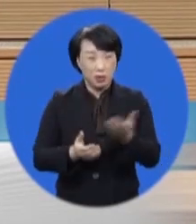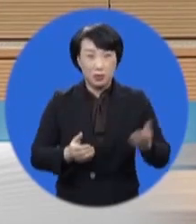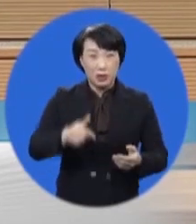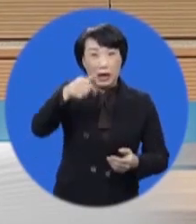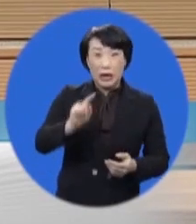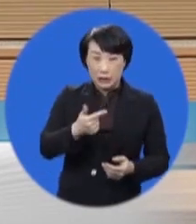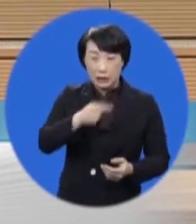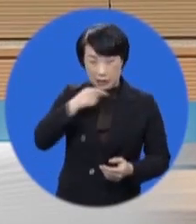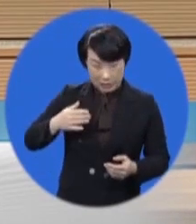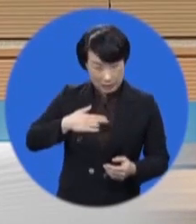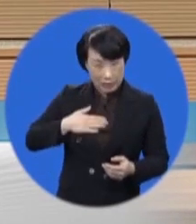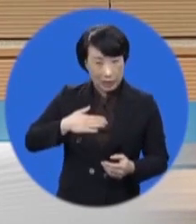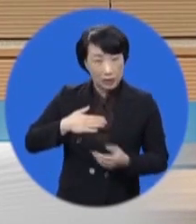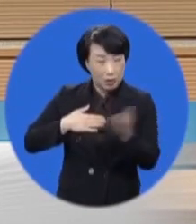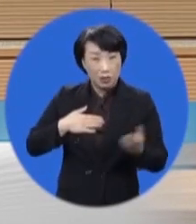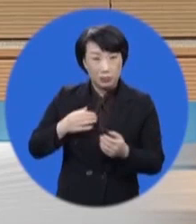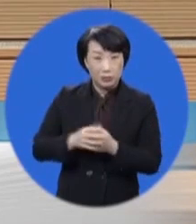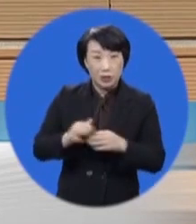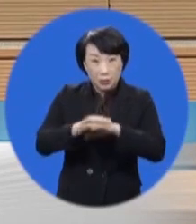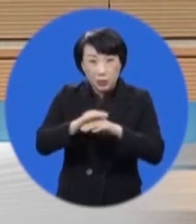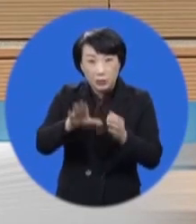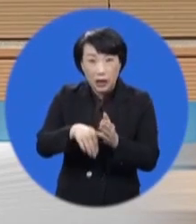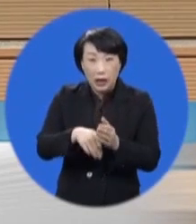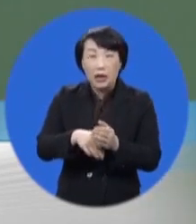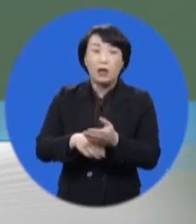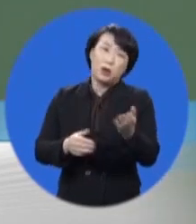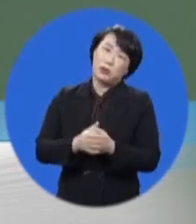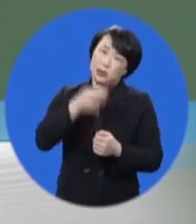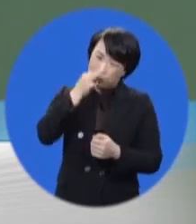간에서 대사될 때 술이 대사가 심히 힘드니까